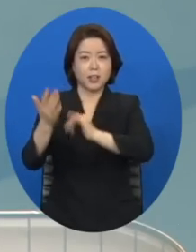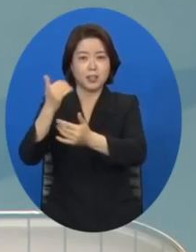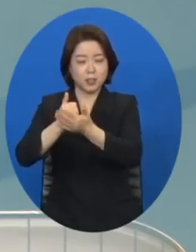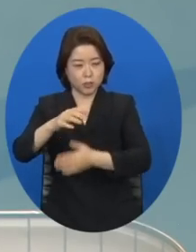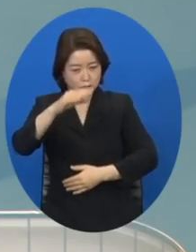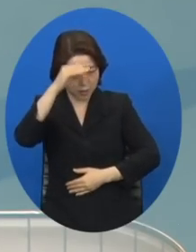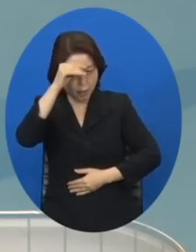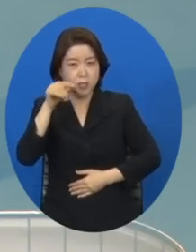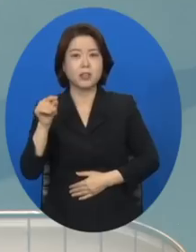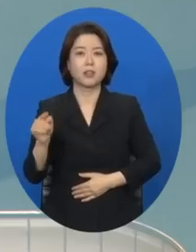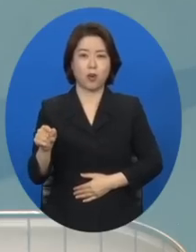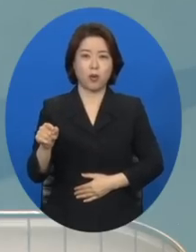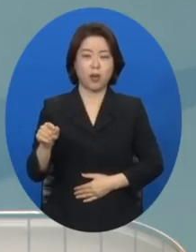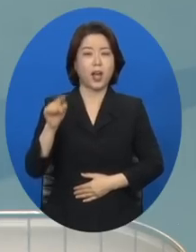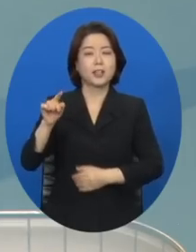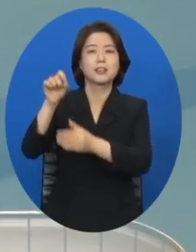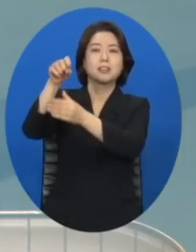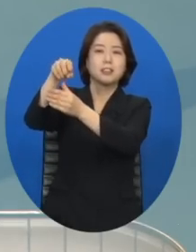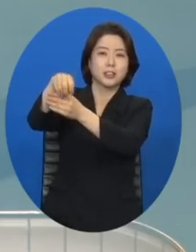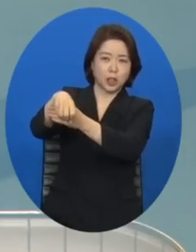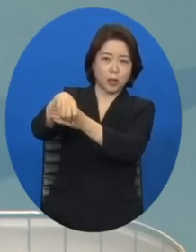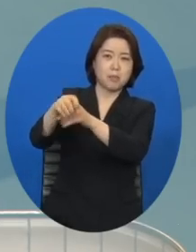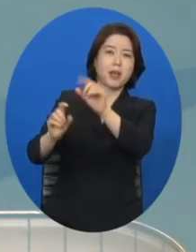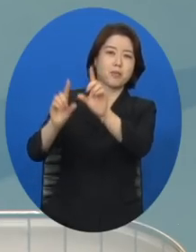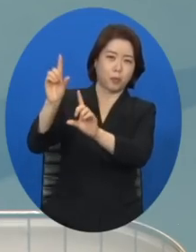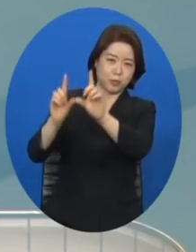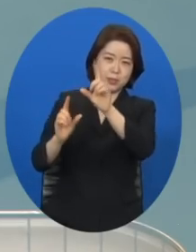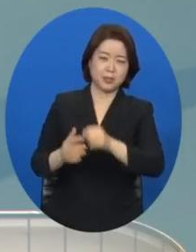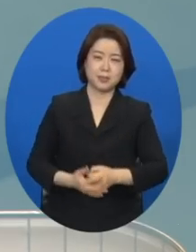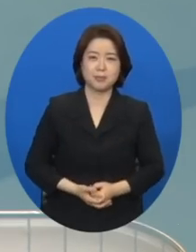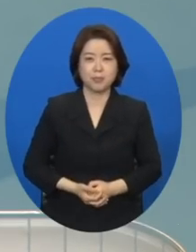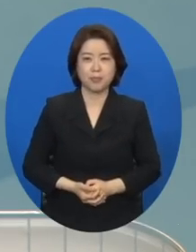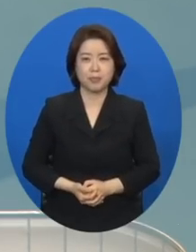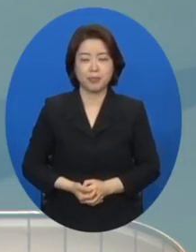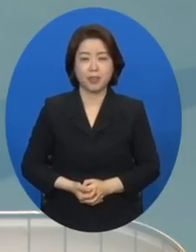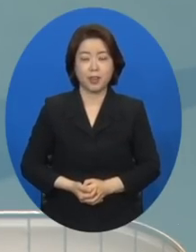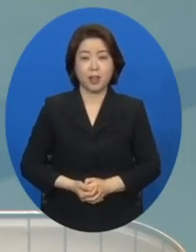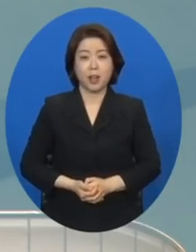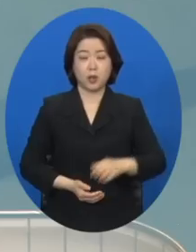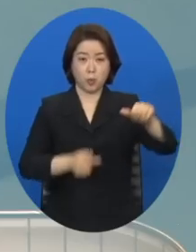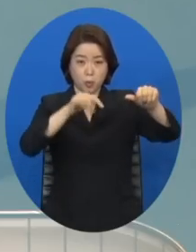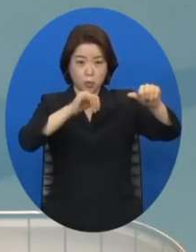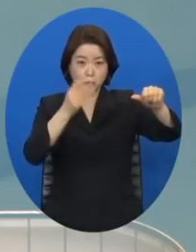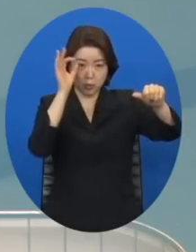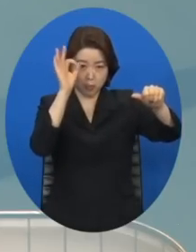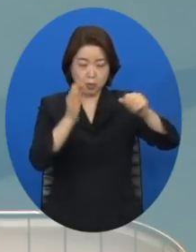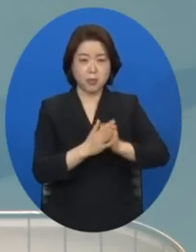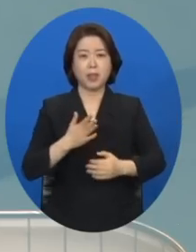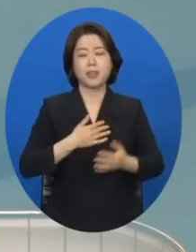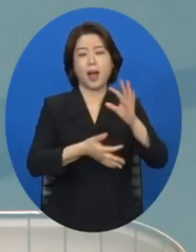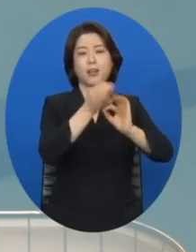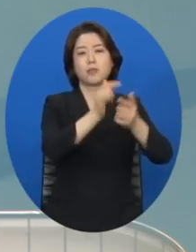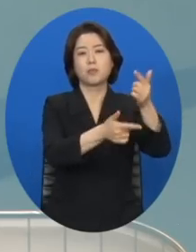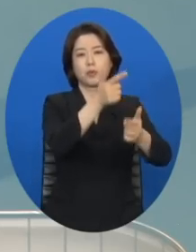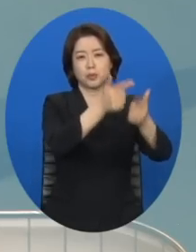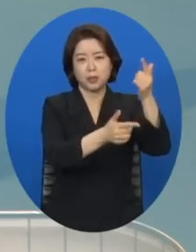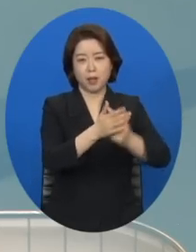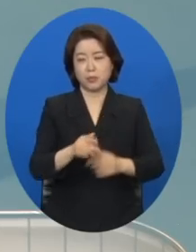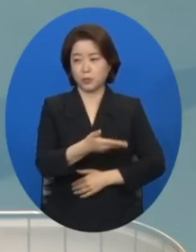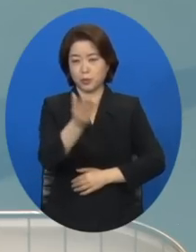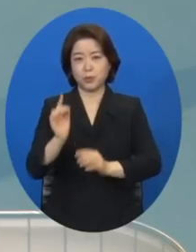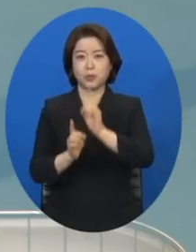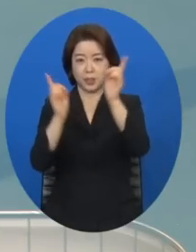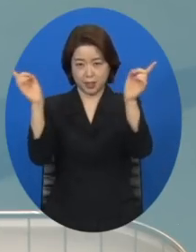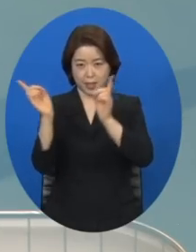바로 이것이 그 열매의 모습인 거예요 5절에 보시면 나는 포도나무에 너희는 가지다 사람의 내 안에 머물러 있고